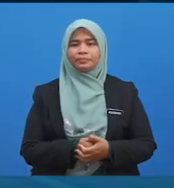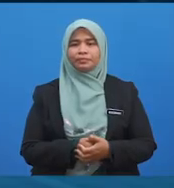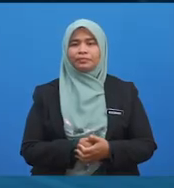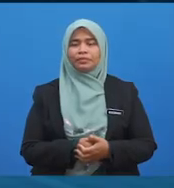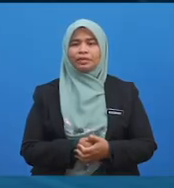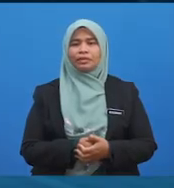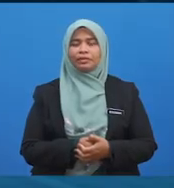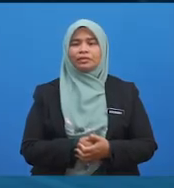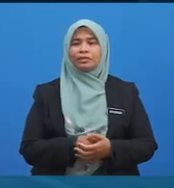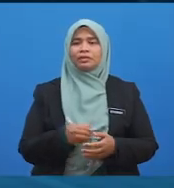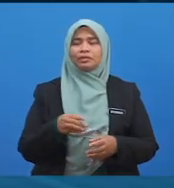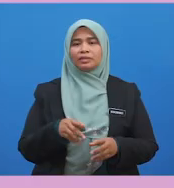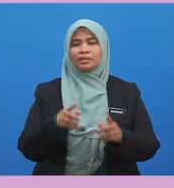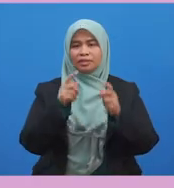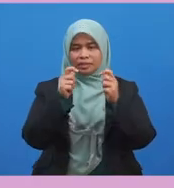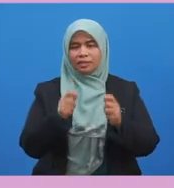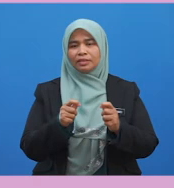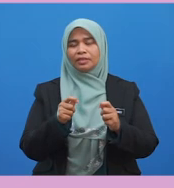Teknik pemikiran yang pertama,